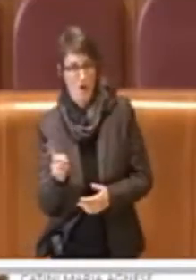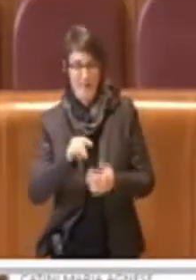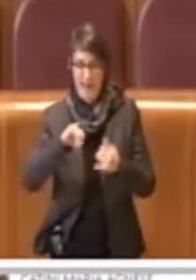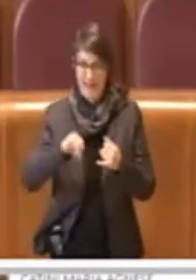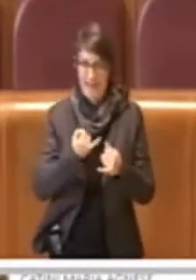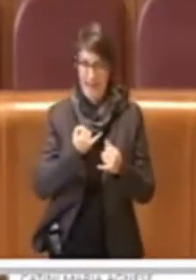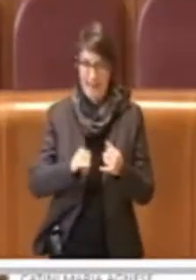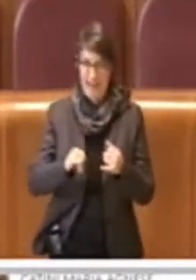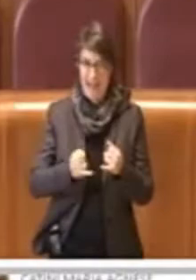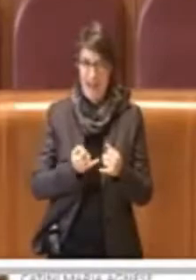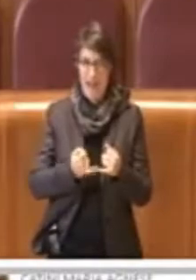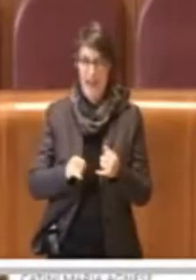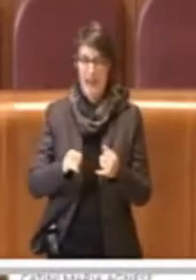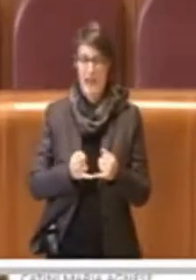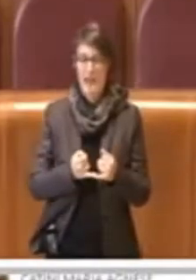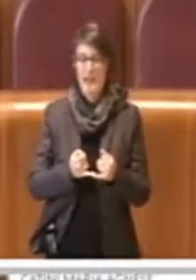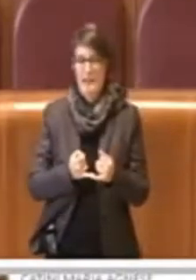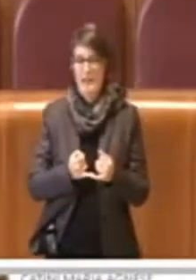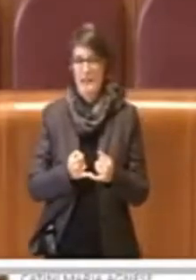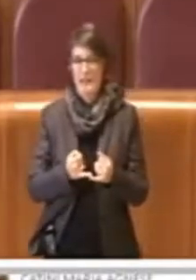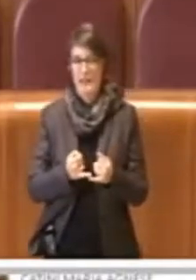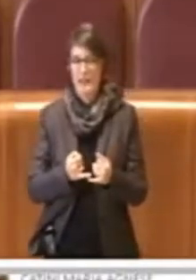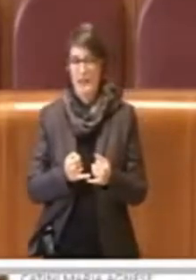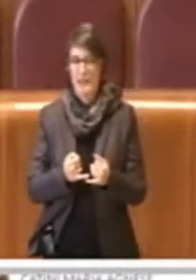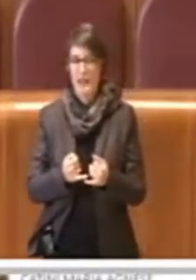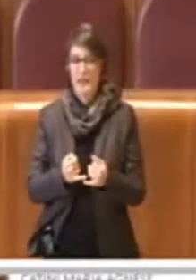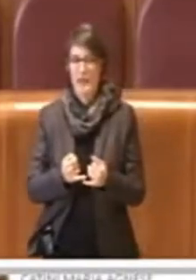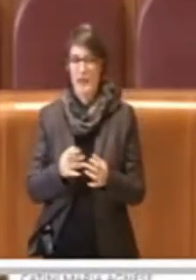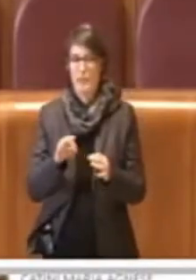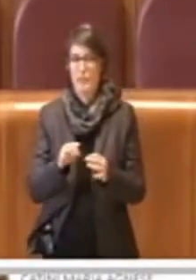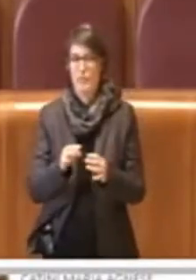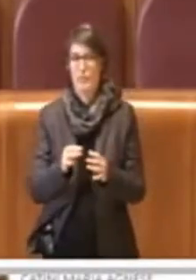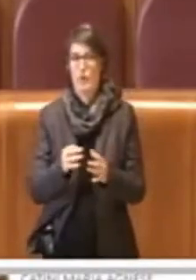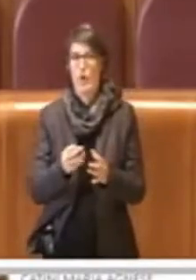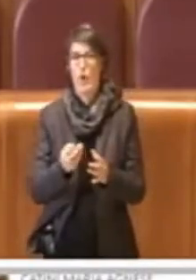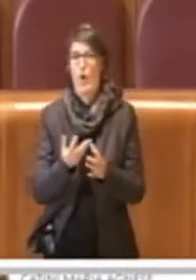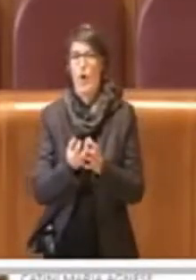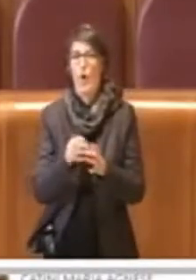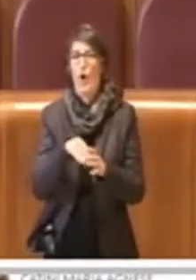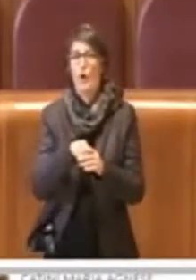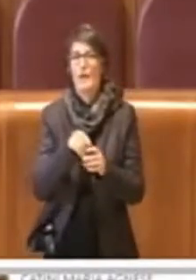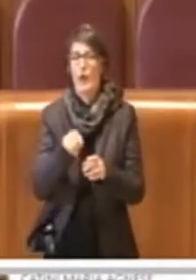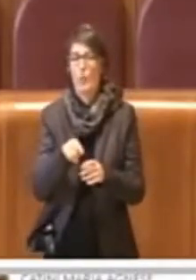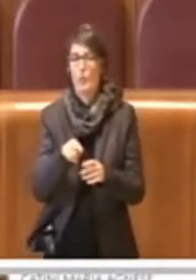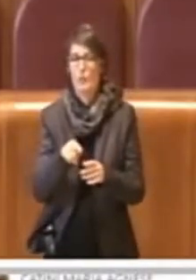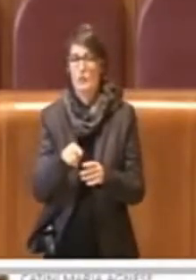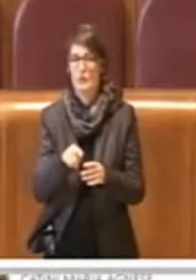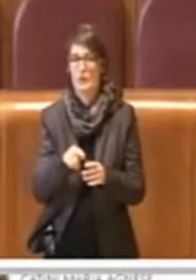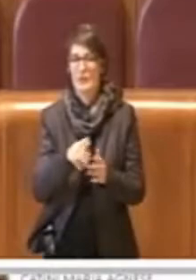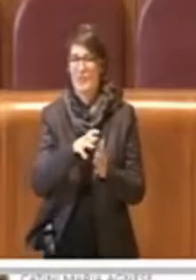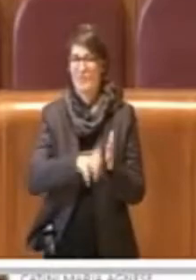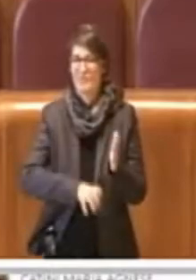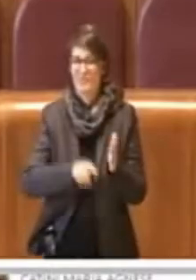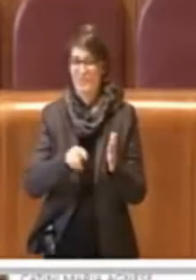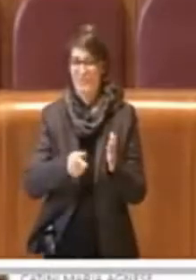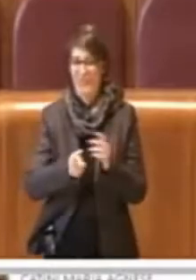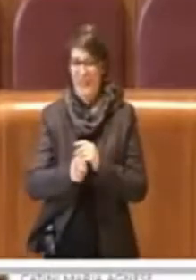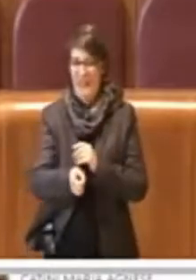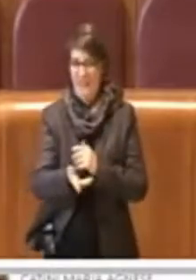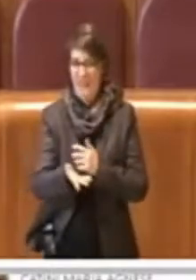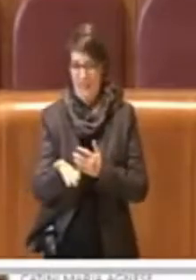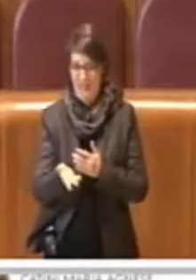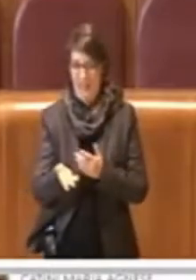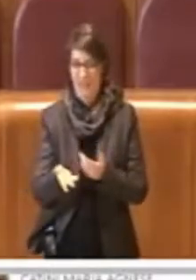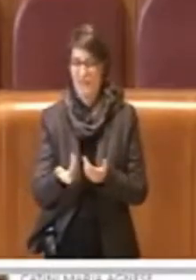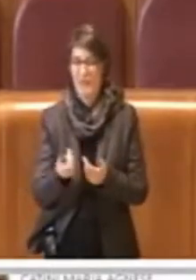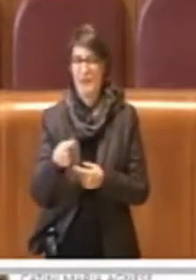dettaglio sui contenuti del provvedimento che verrà consegnato in Europa, su cui il Presidente del